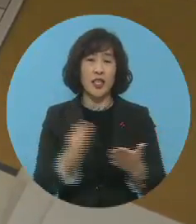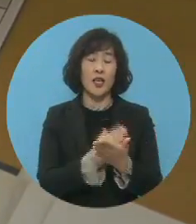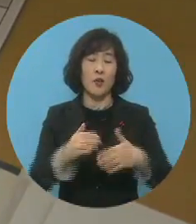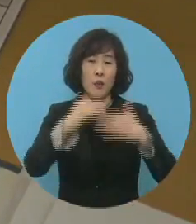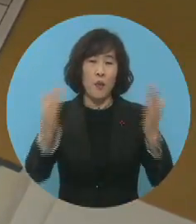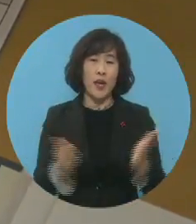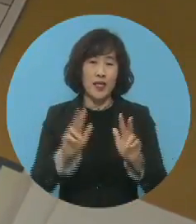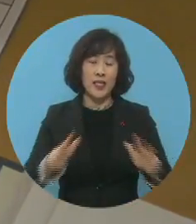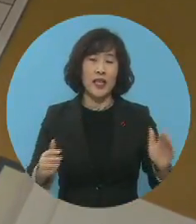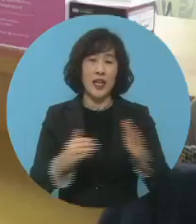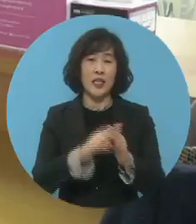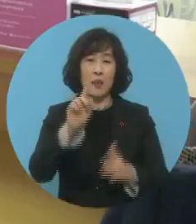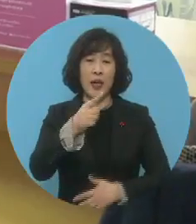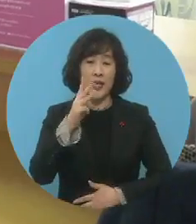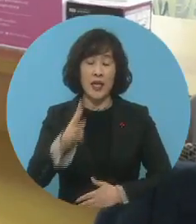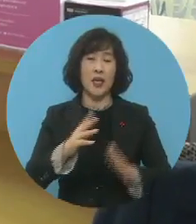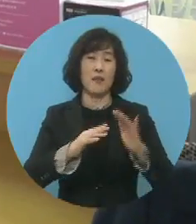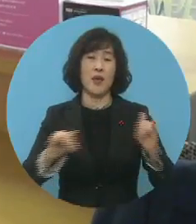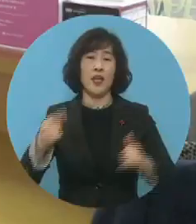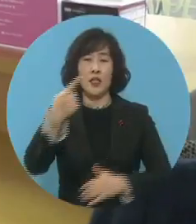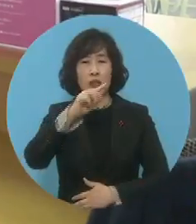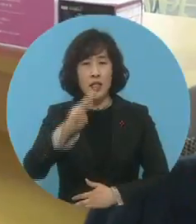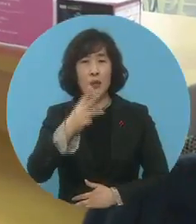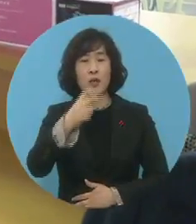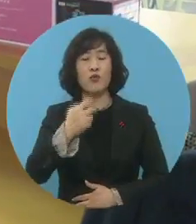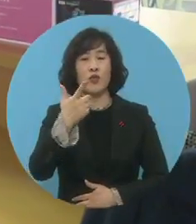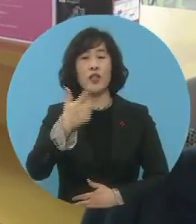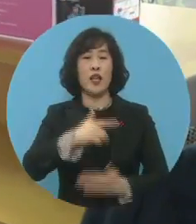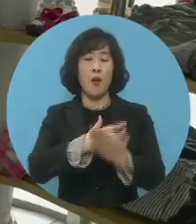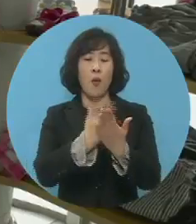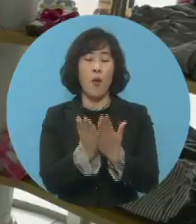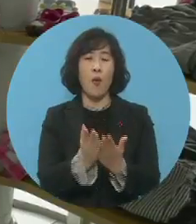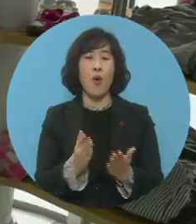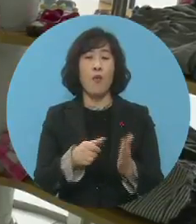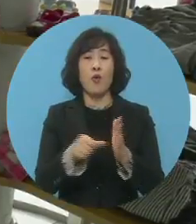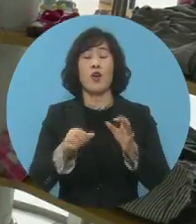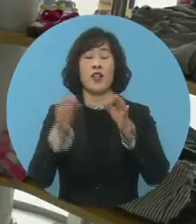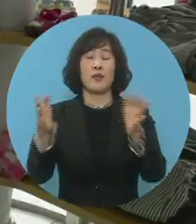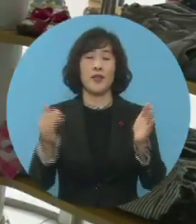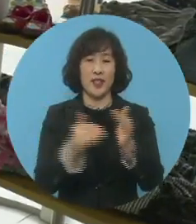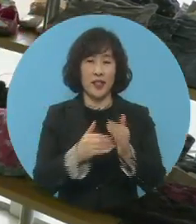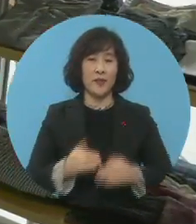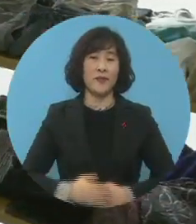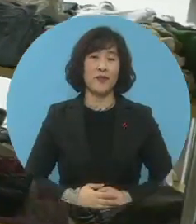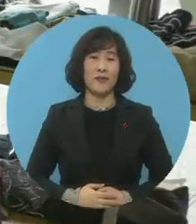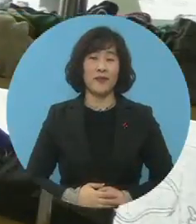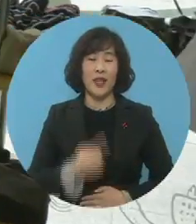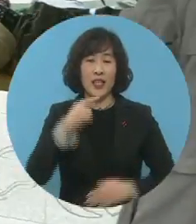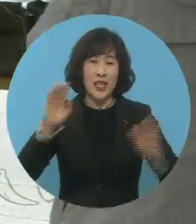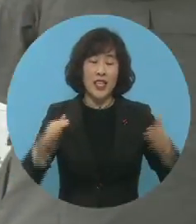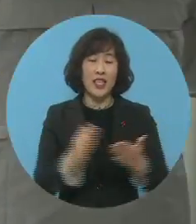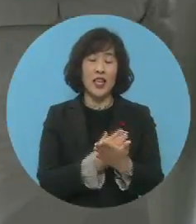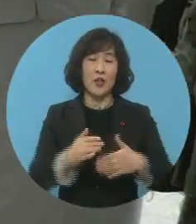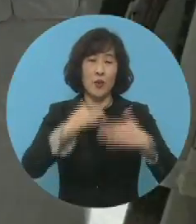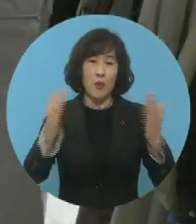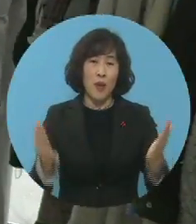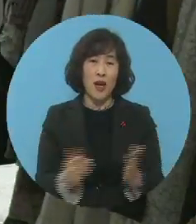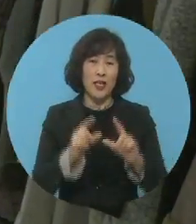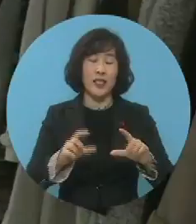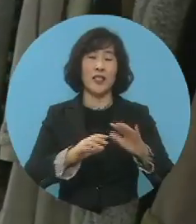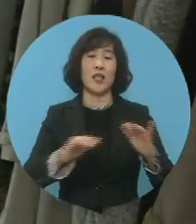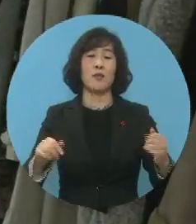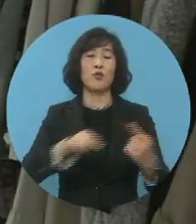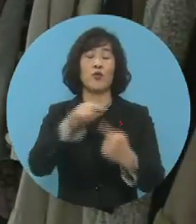연 천사들의 나눔방은 지금까지 103명이 1,326가지의 물품을 기부했습니다.